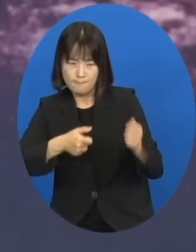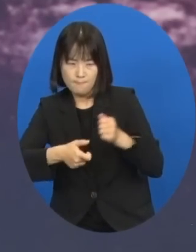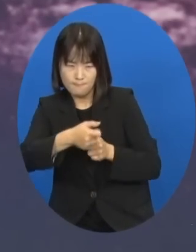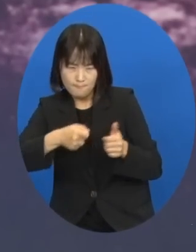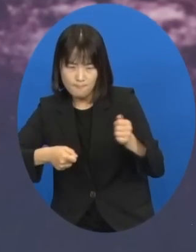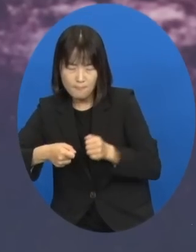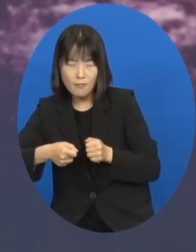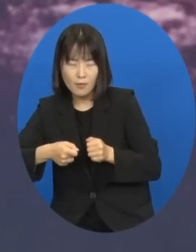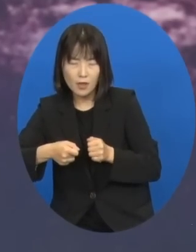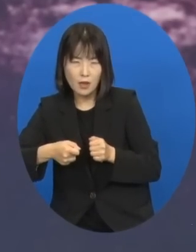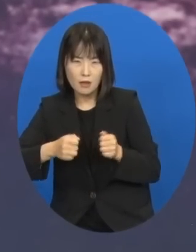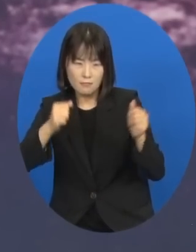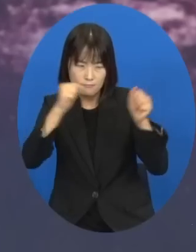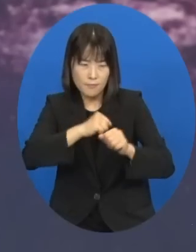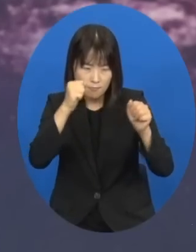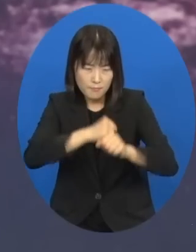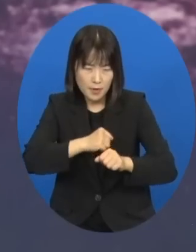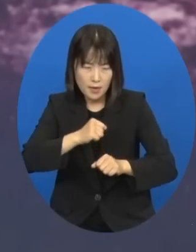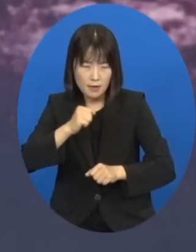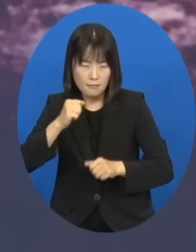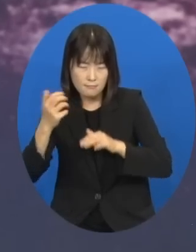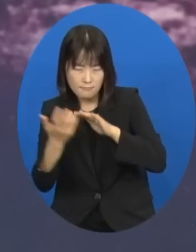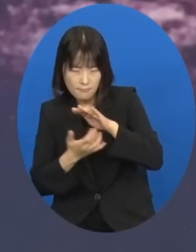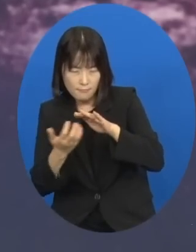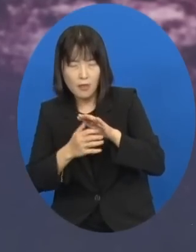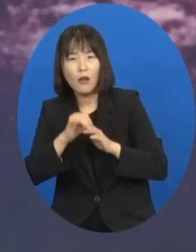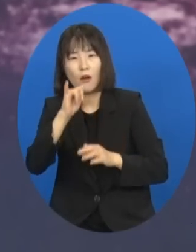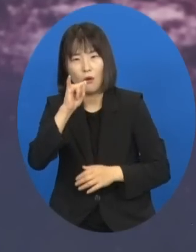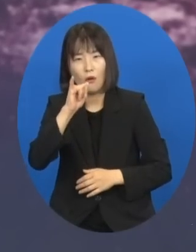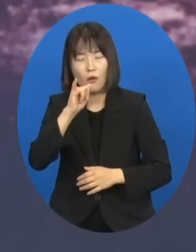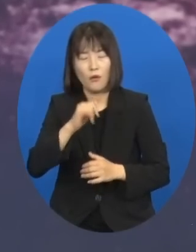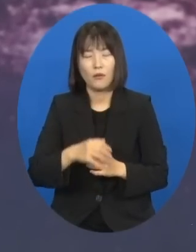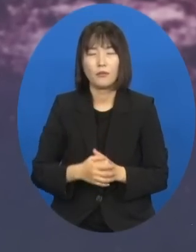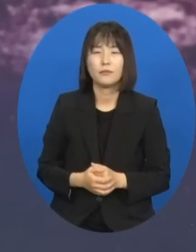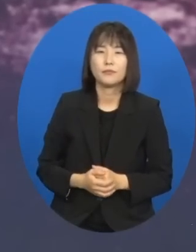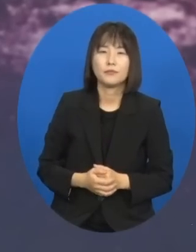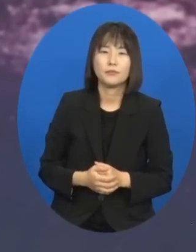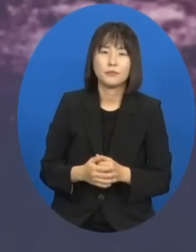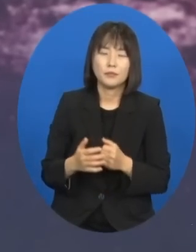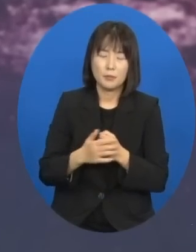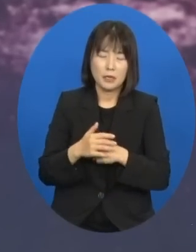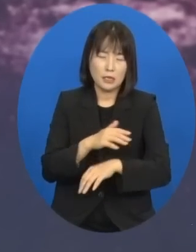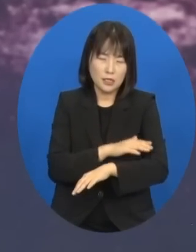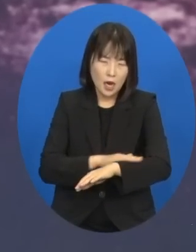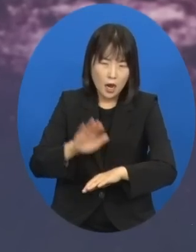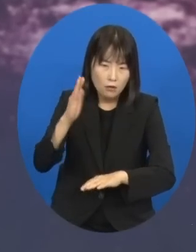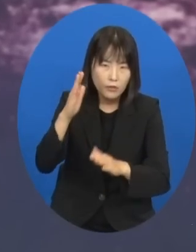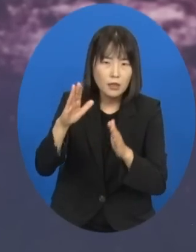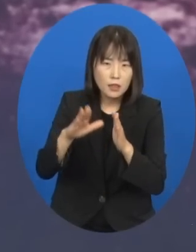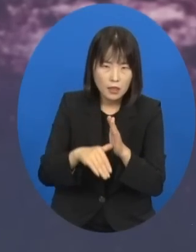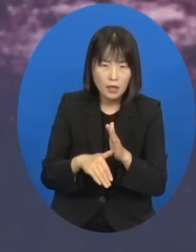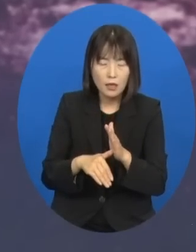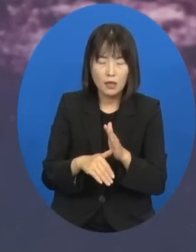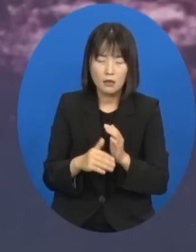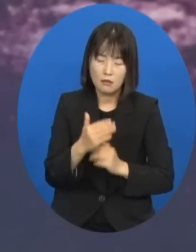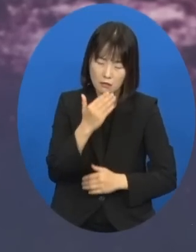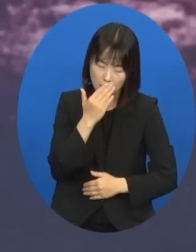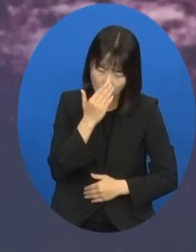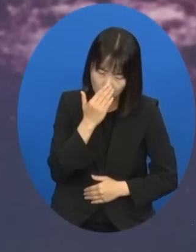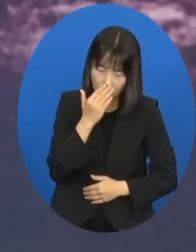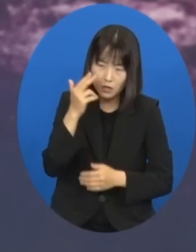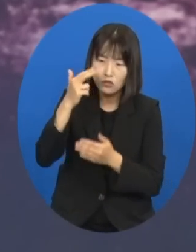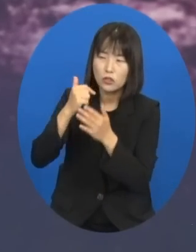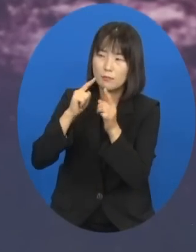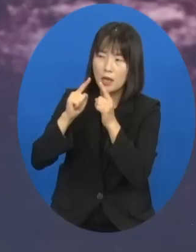겁니다. 그럴수록 여러분 잘 될수록 지난주에 말씀 나왔잖아요. 겸손하게 정말 주님이 말씀하신